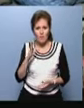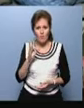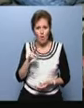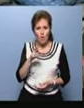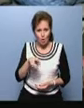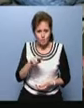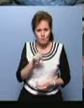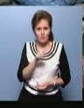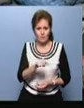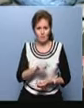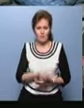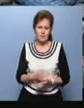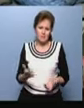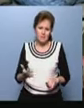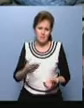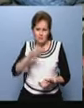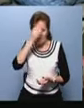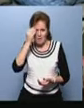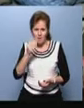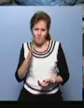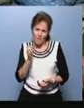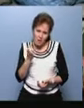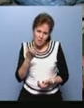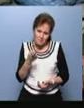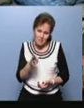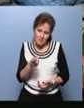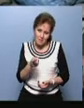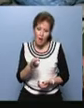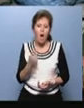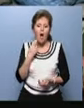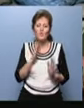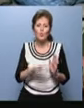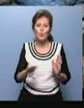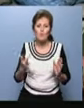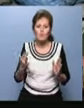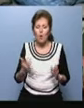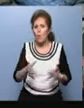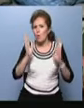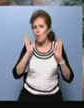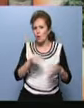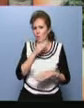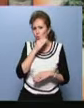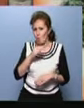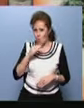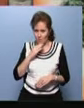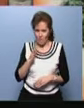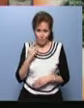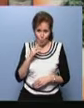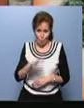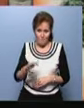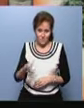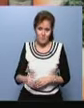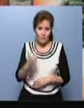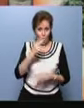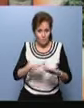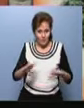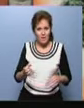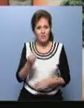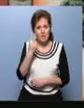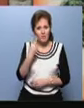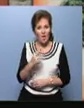Угу. Аляся, Вася. Внучек сколько, внуков? Ой, не знаю, жнобу. 3 детей,